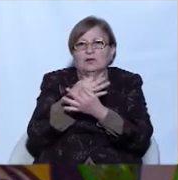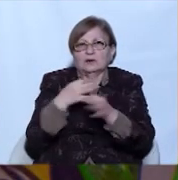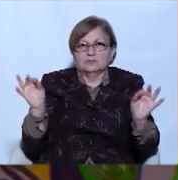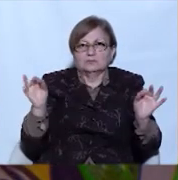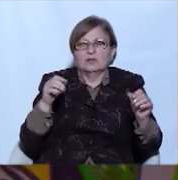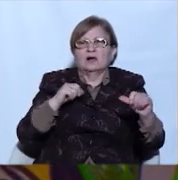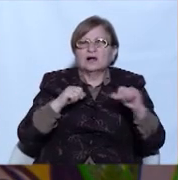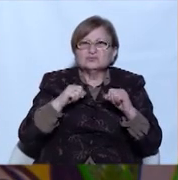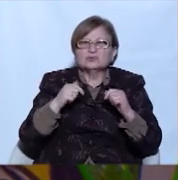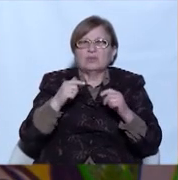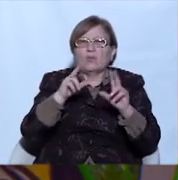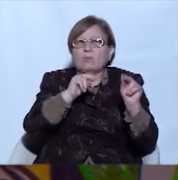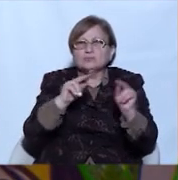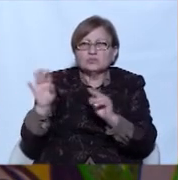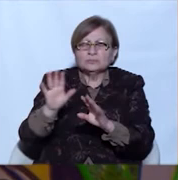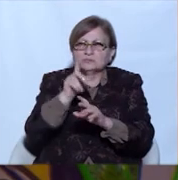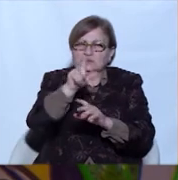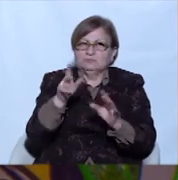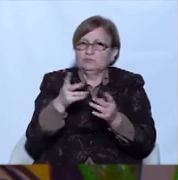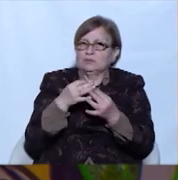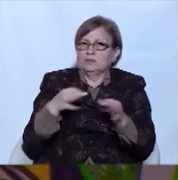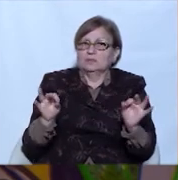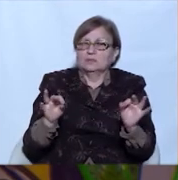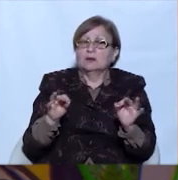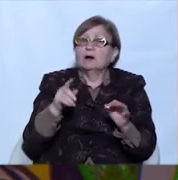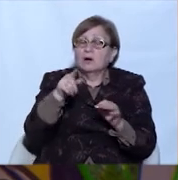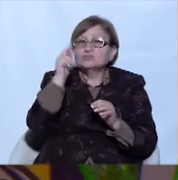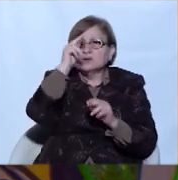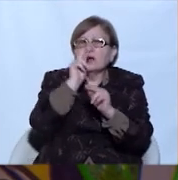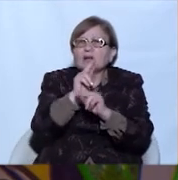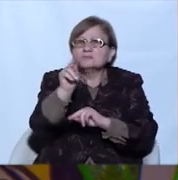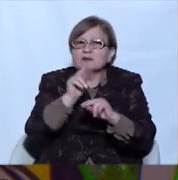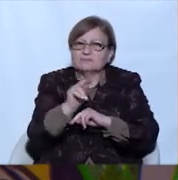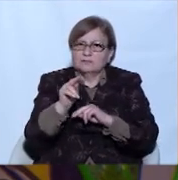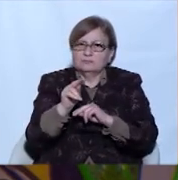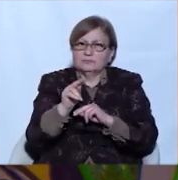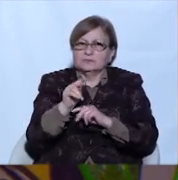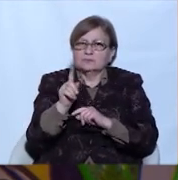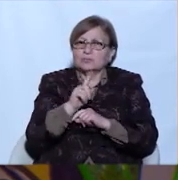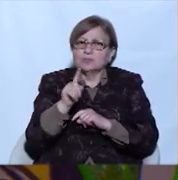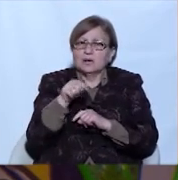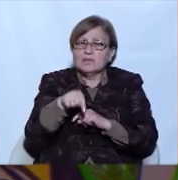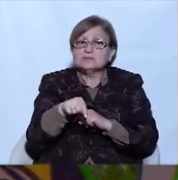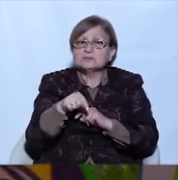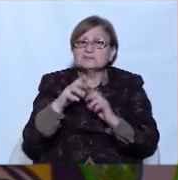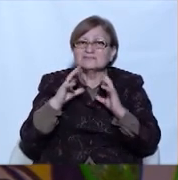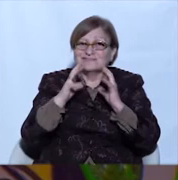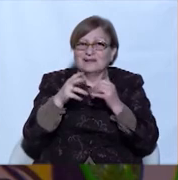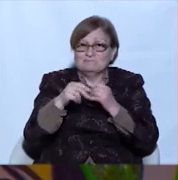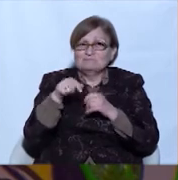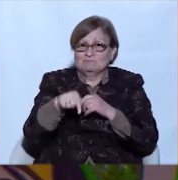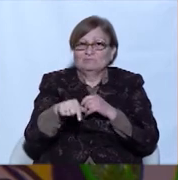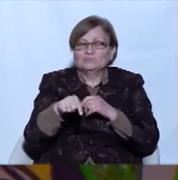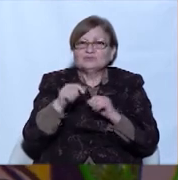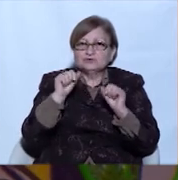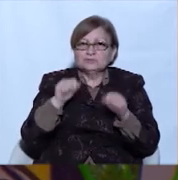გაჭირვებისაგან, უბედურებისაგან გაეთავისუფლებინა ადამიანი, ესწავლებინა მისთვის, რომ ეს ქვეყანა